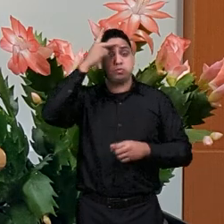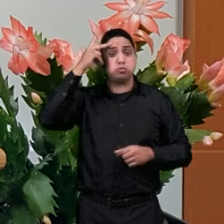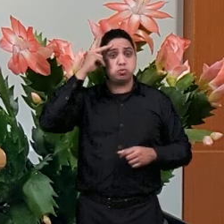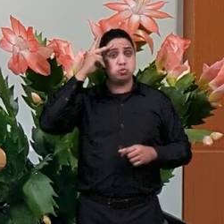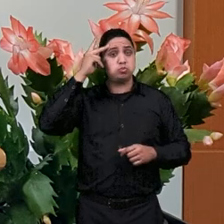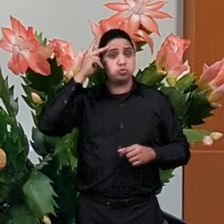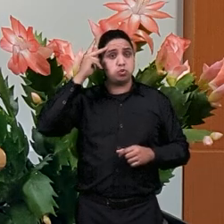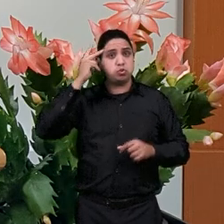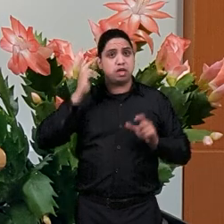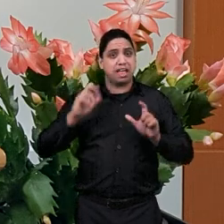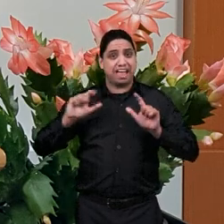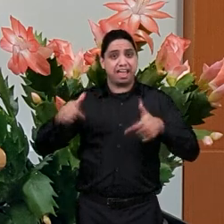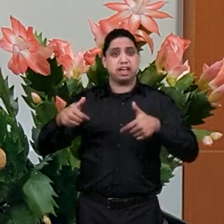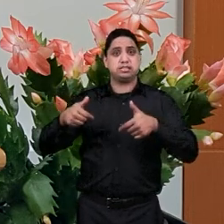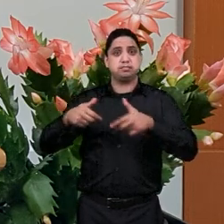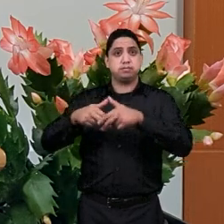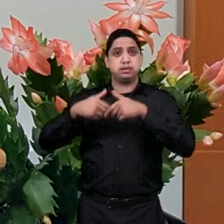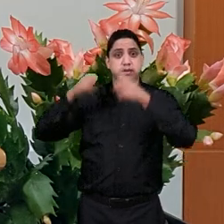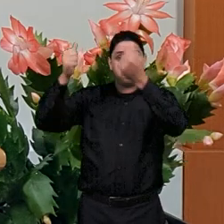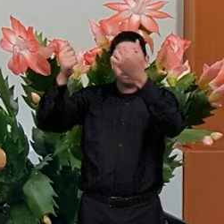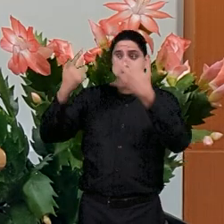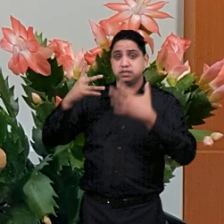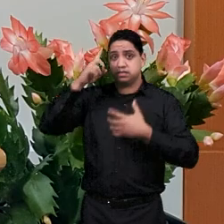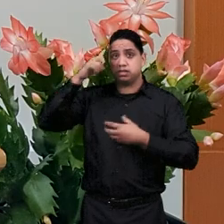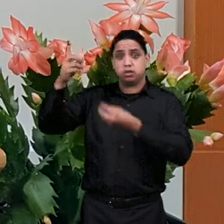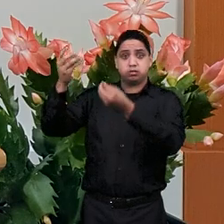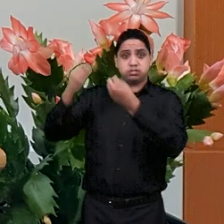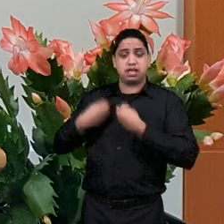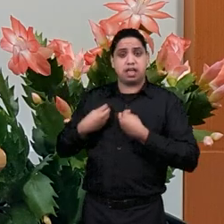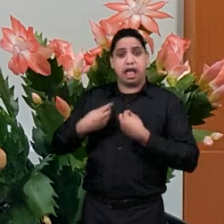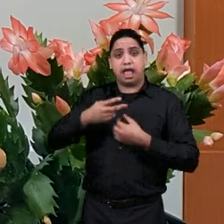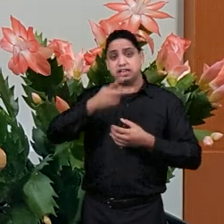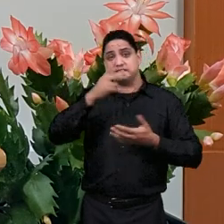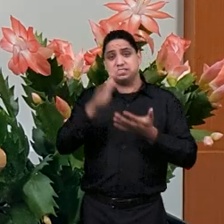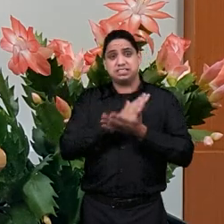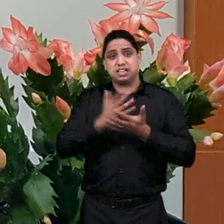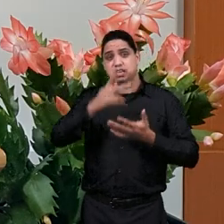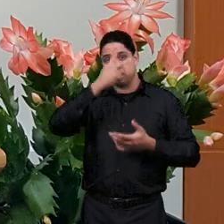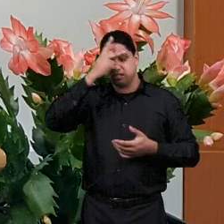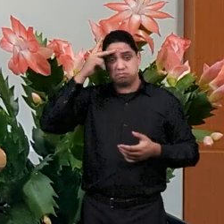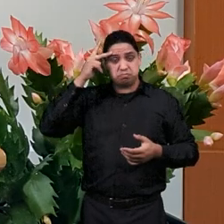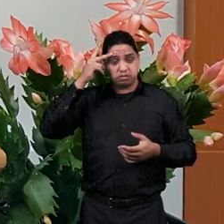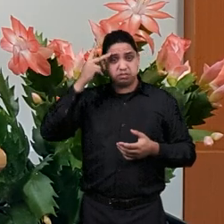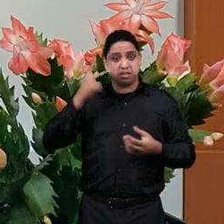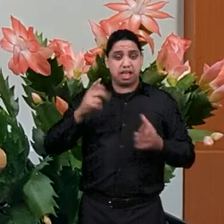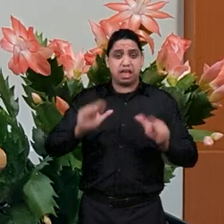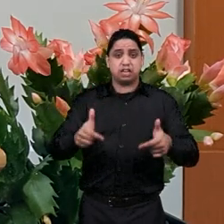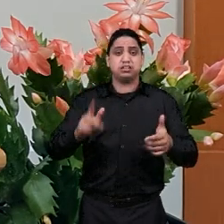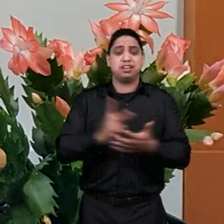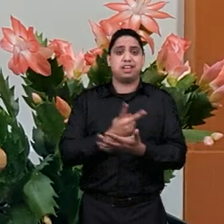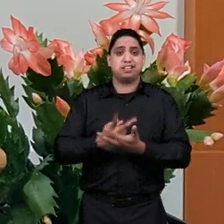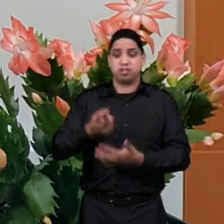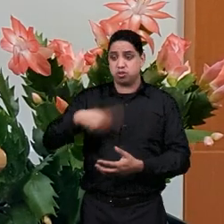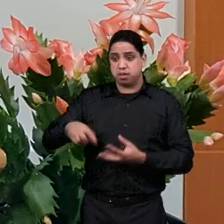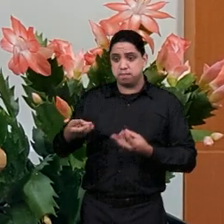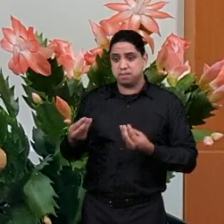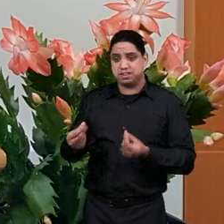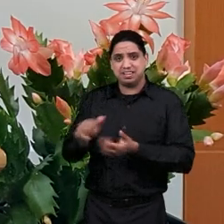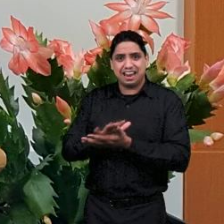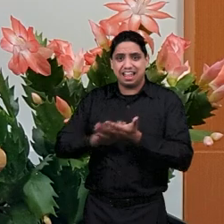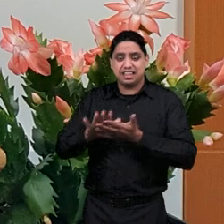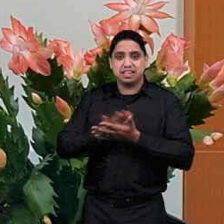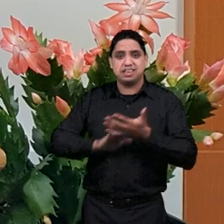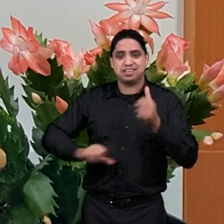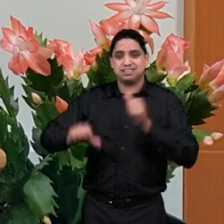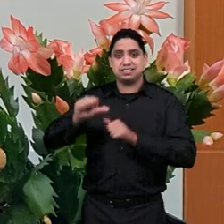Dieu met dans sa main. Sans rien mériter, il transforme cela dans un instrument pour